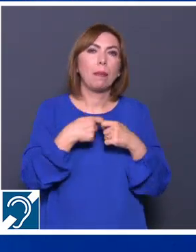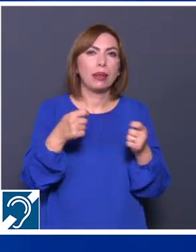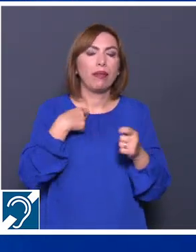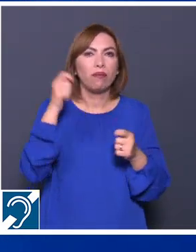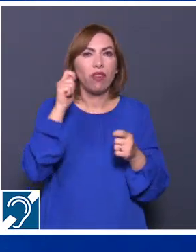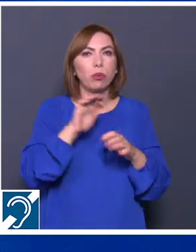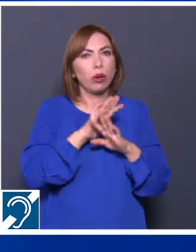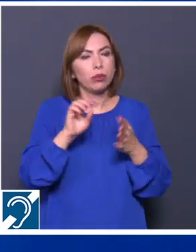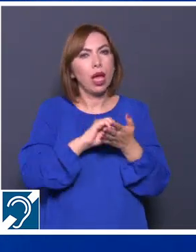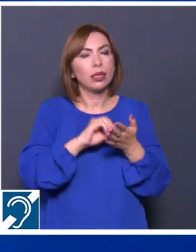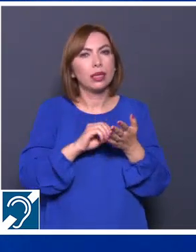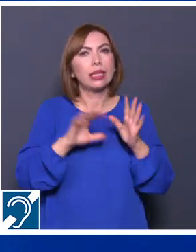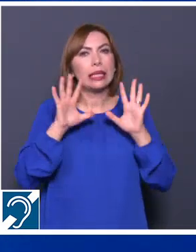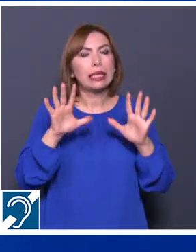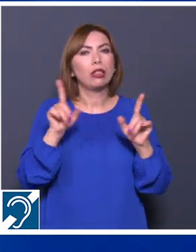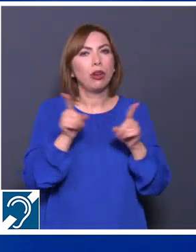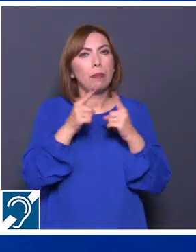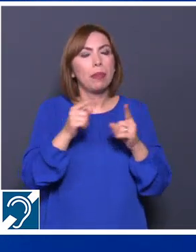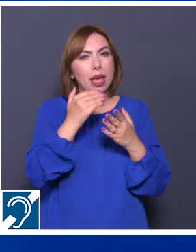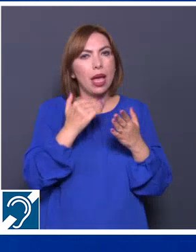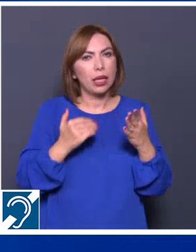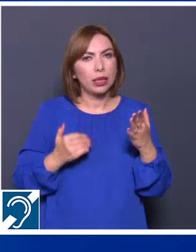am scris, deja scrisesem 10 piese.